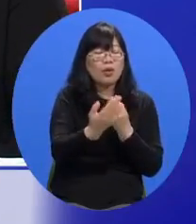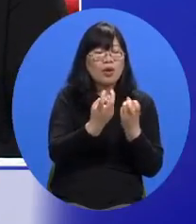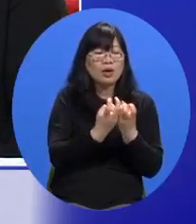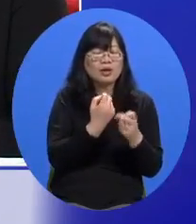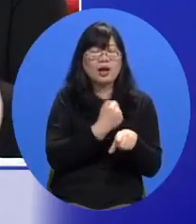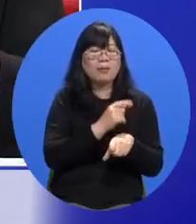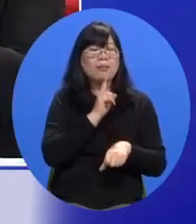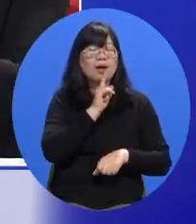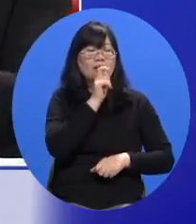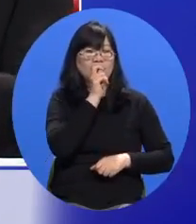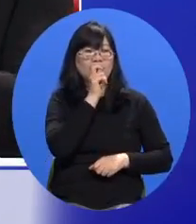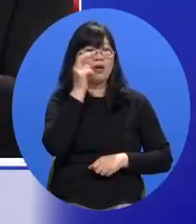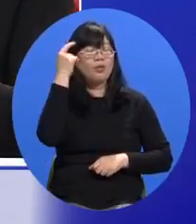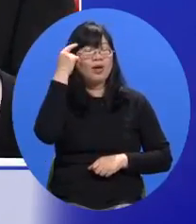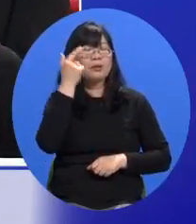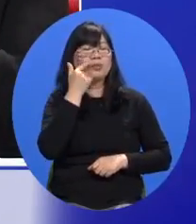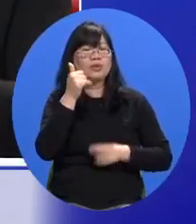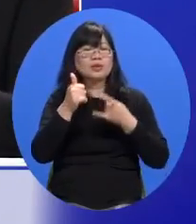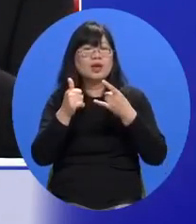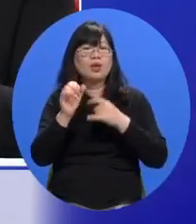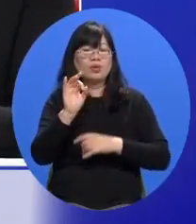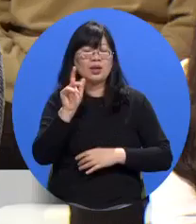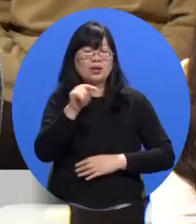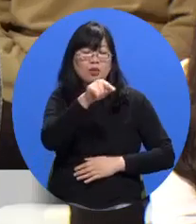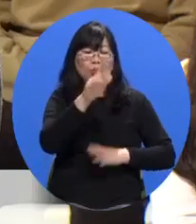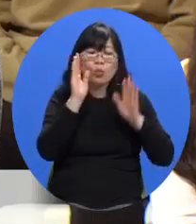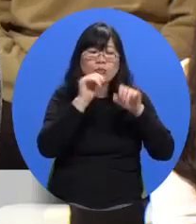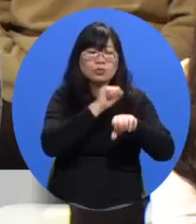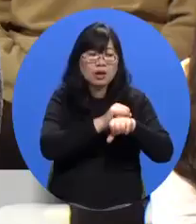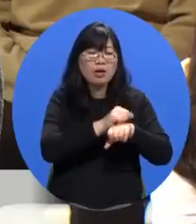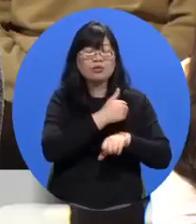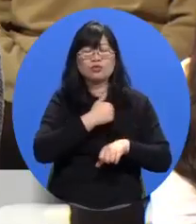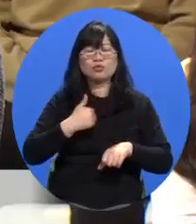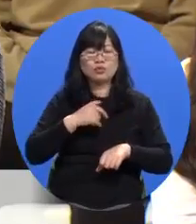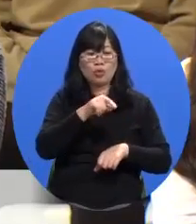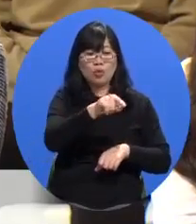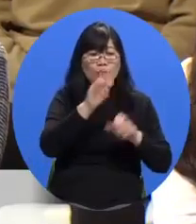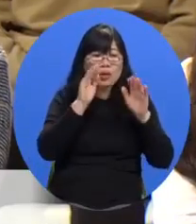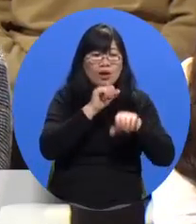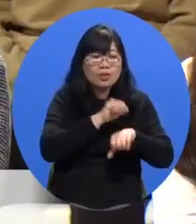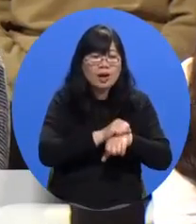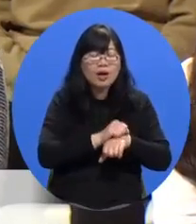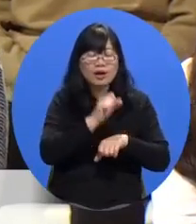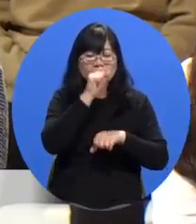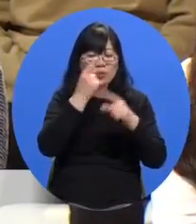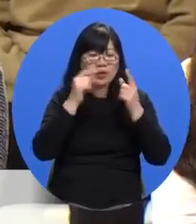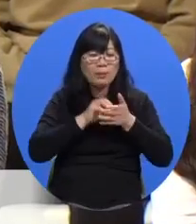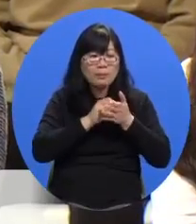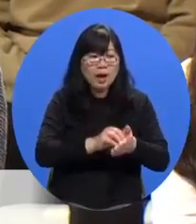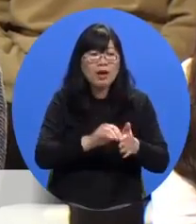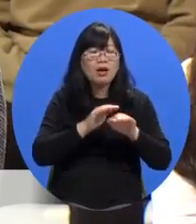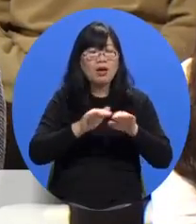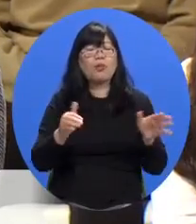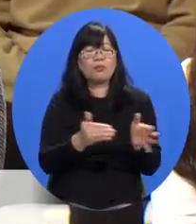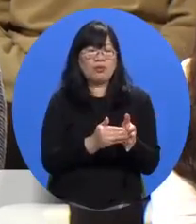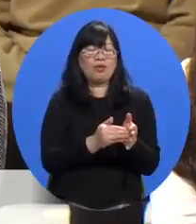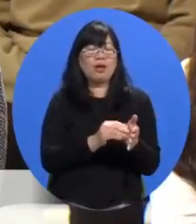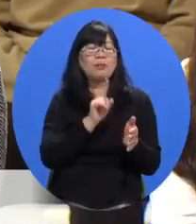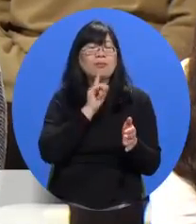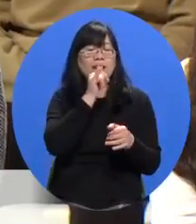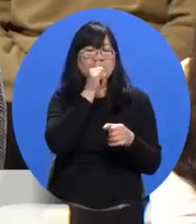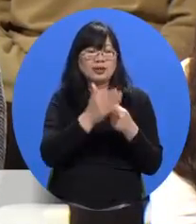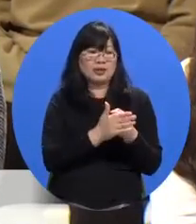하겠습니다. 얘기하잖아요. 왜냐하면 부모님들이 오케이 너는 공부만 잘하면 돼. 너는 공부만 잘해서 좋은 대학 가면 모든 게 해결될 것처럼